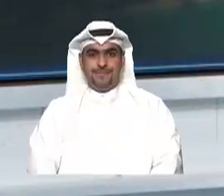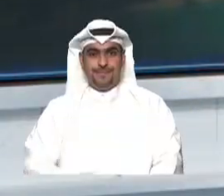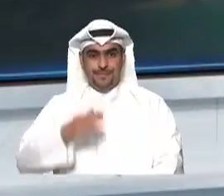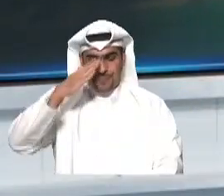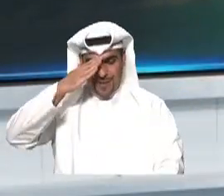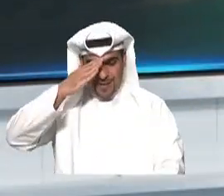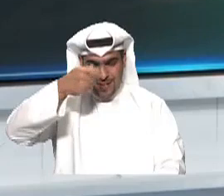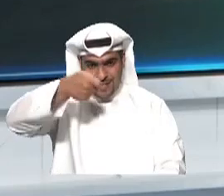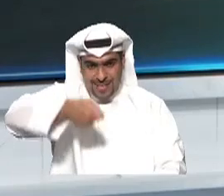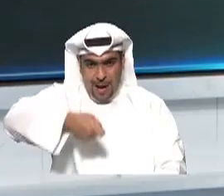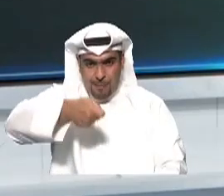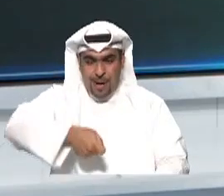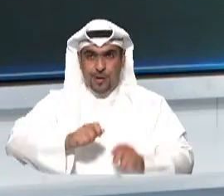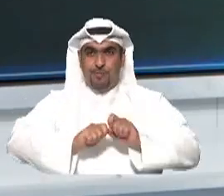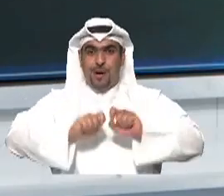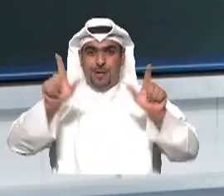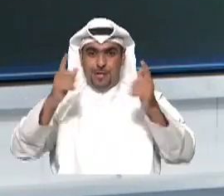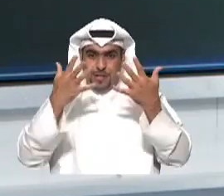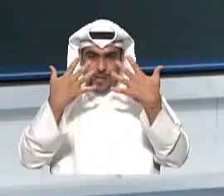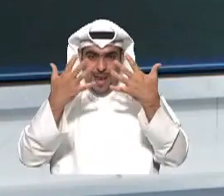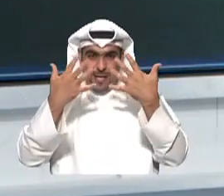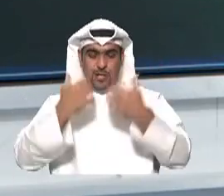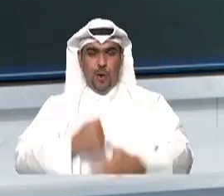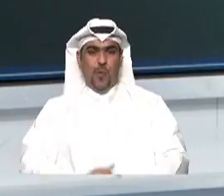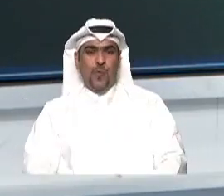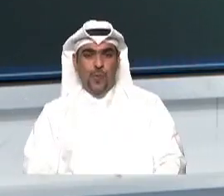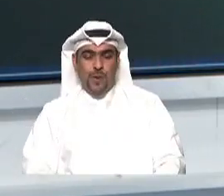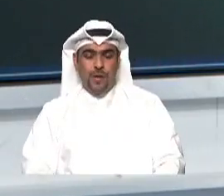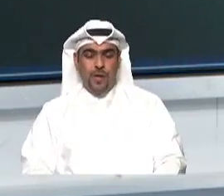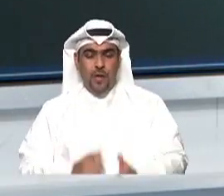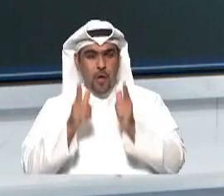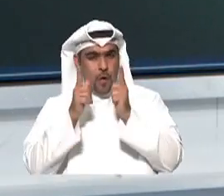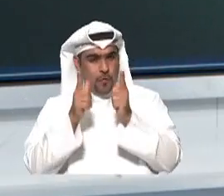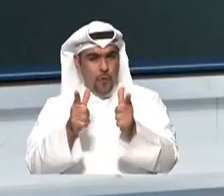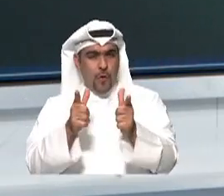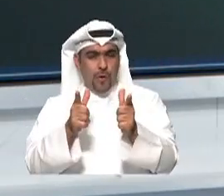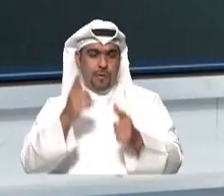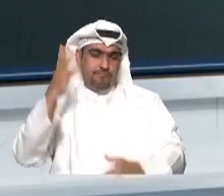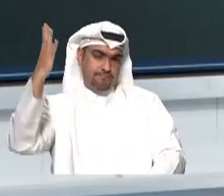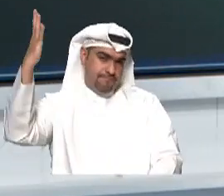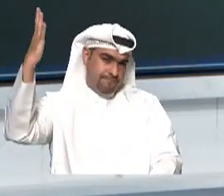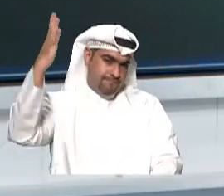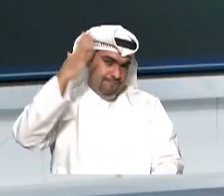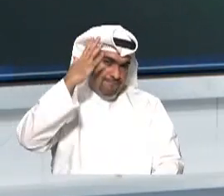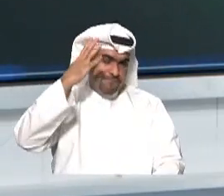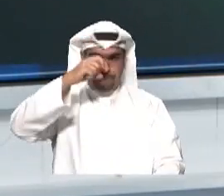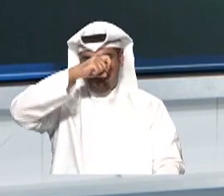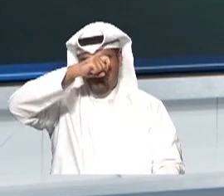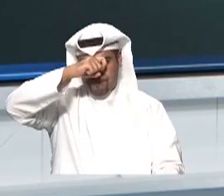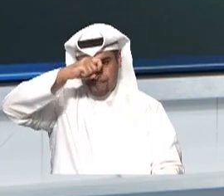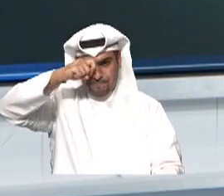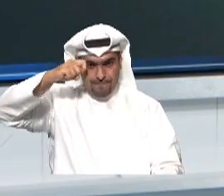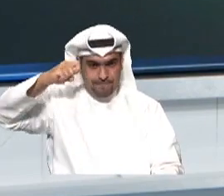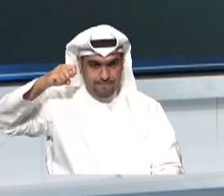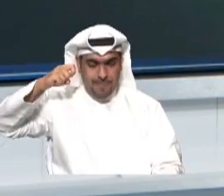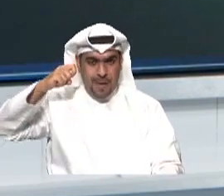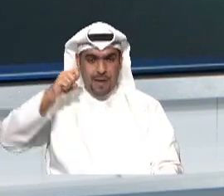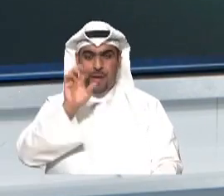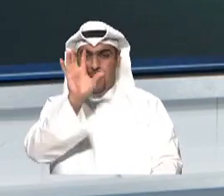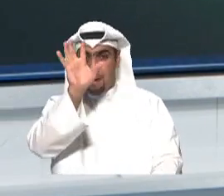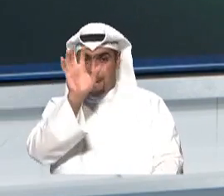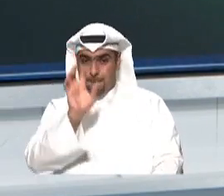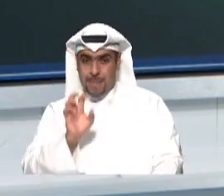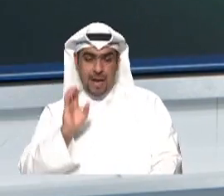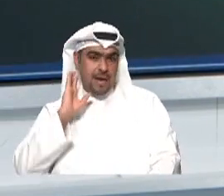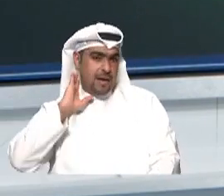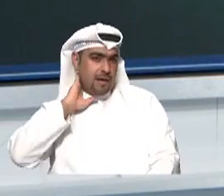السلام عليكم أعزائي المشاهدين. أجواء حارة ورطبة نسبياً خاصة على المناطق الساحلية، والرياح شمالية غربية إلى جنوبية شرقية خفيفة إلى